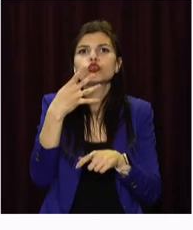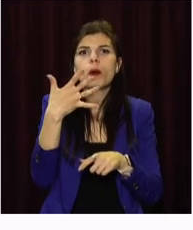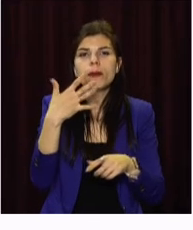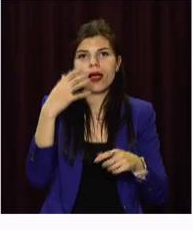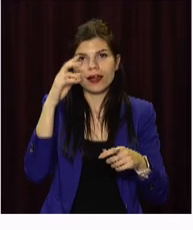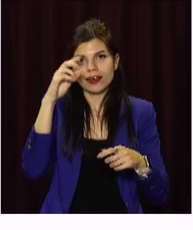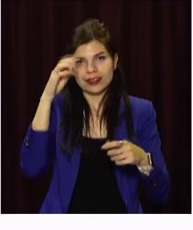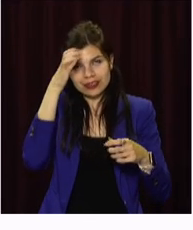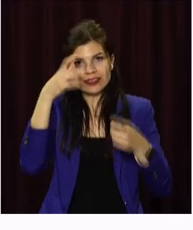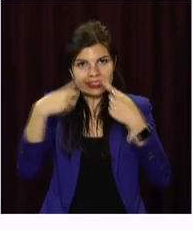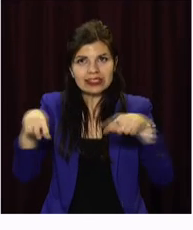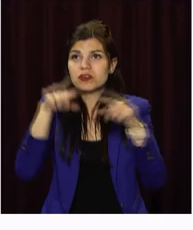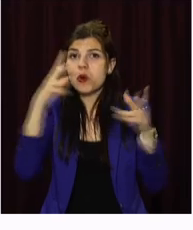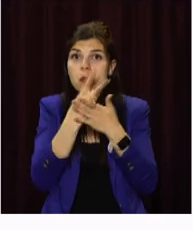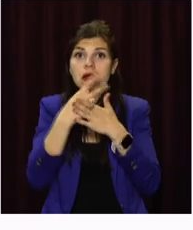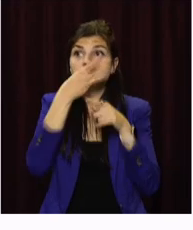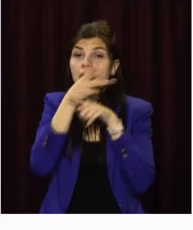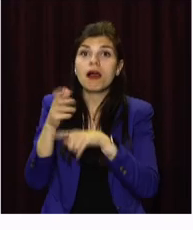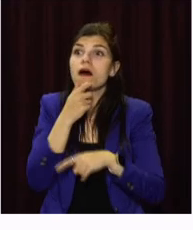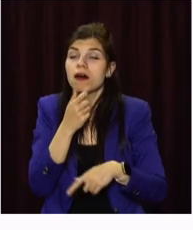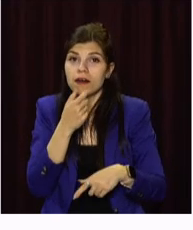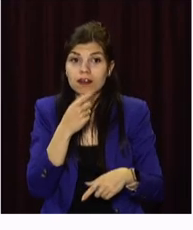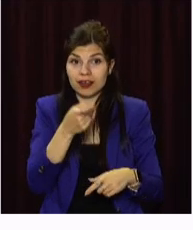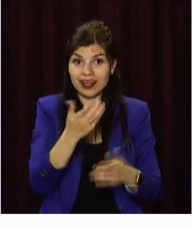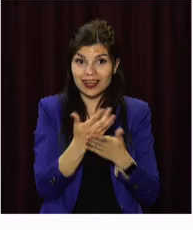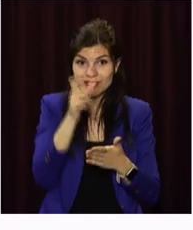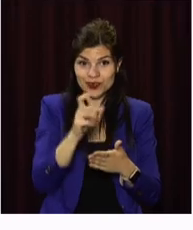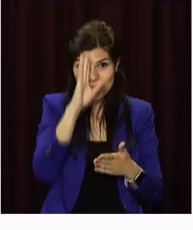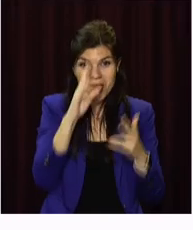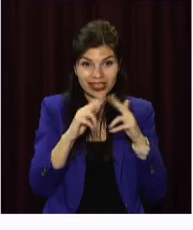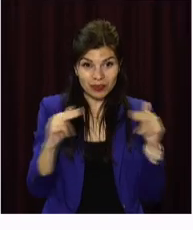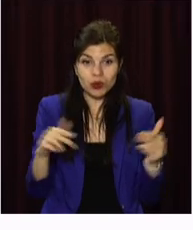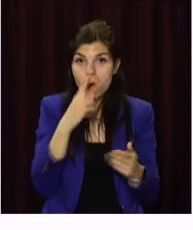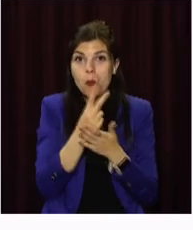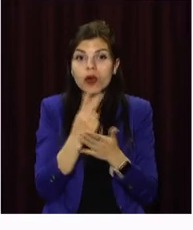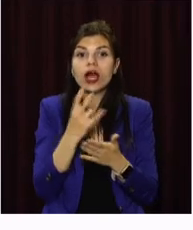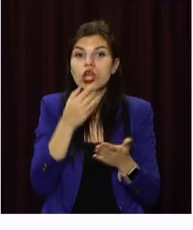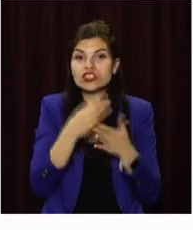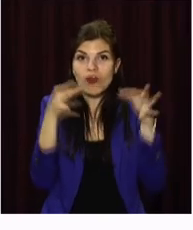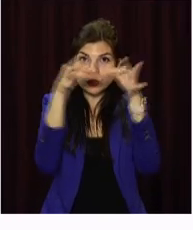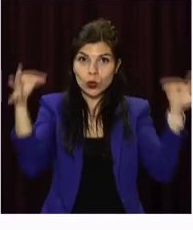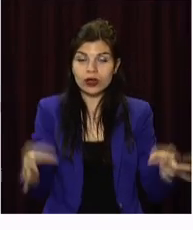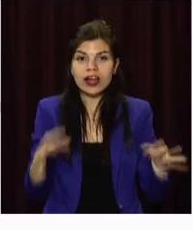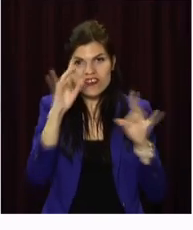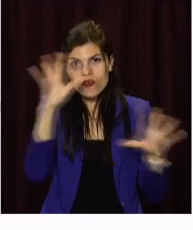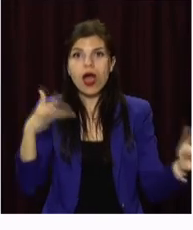країнах світу. Портрети із кубиків Рубіка, які робить дніпровський хлопець, показують на своїх сторінках